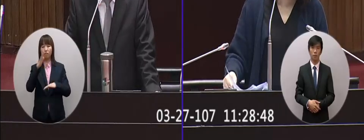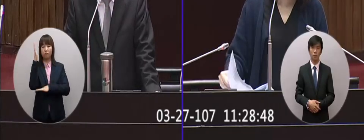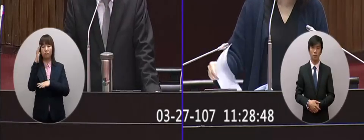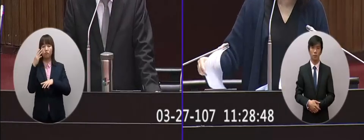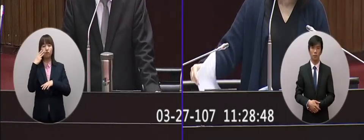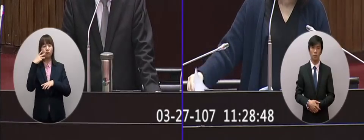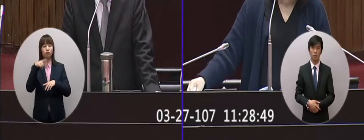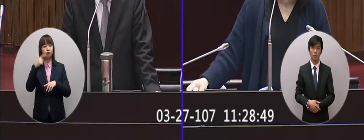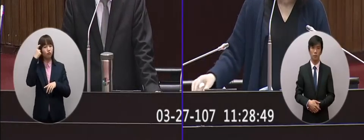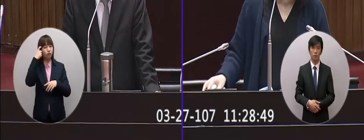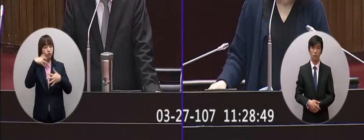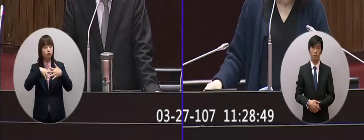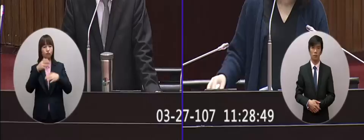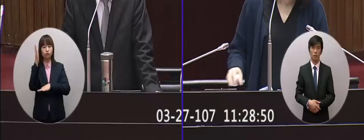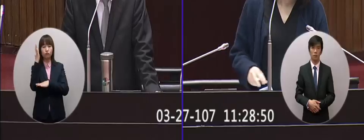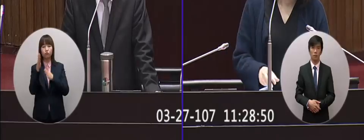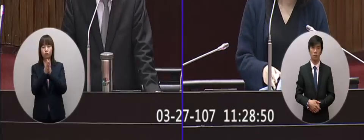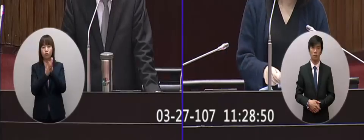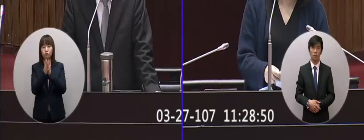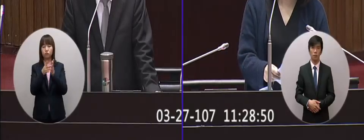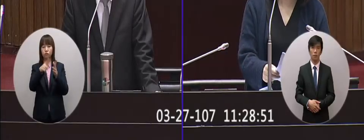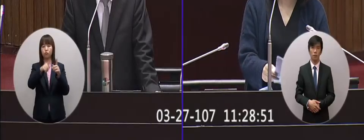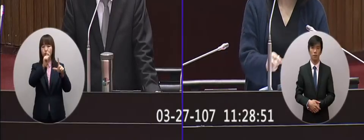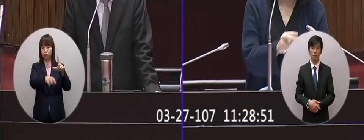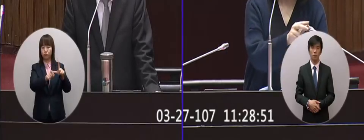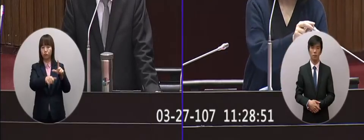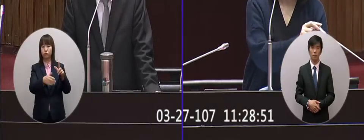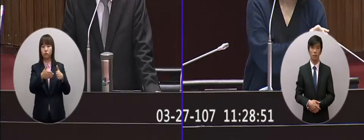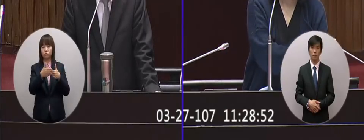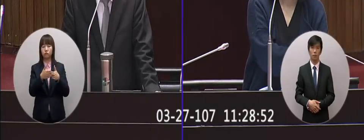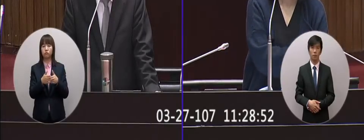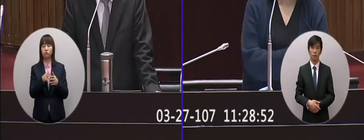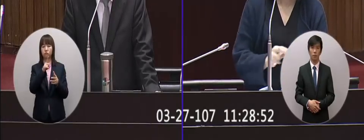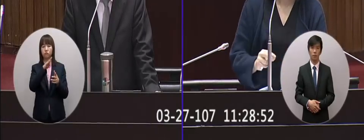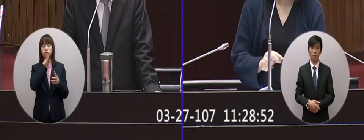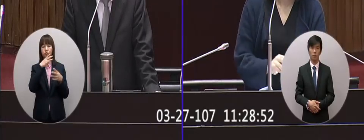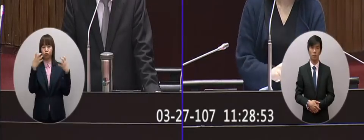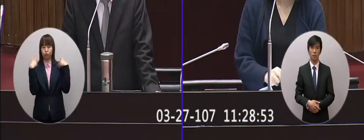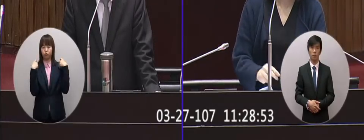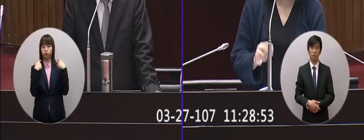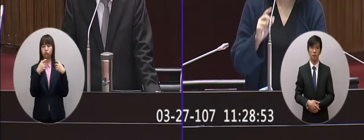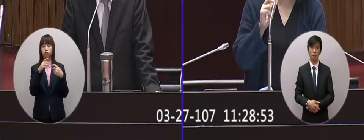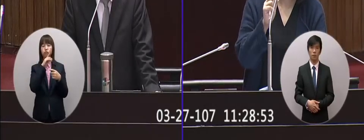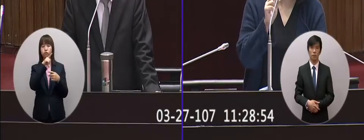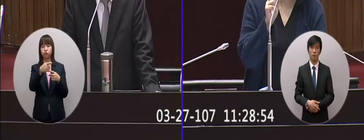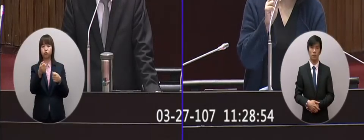意涵呢、政府要求业者要善尽他的义务，